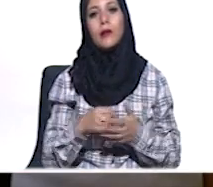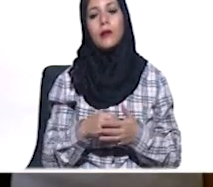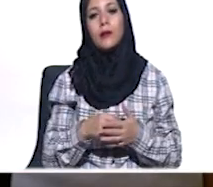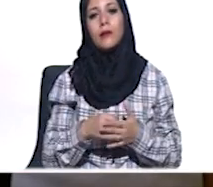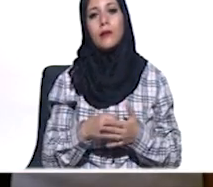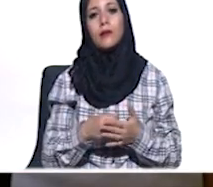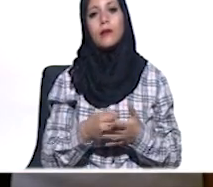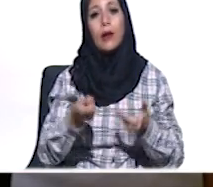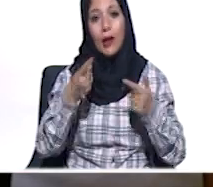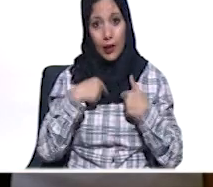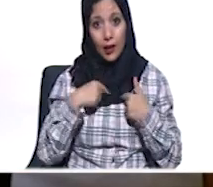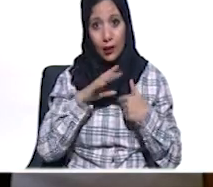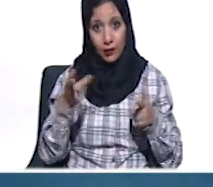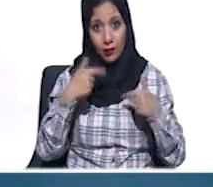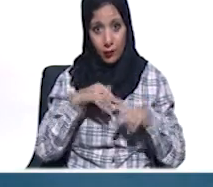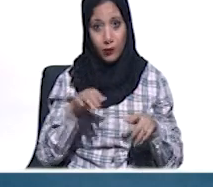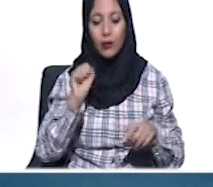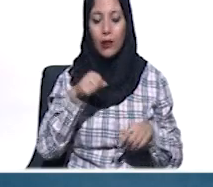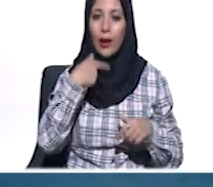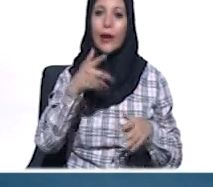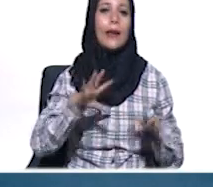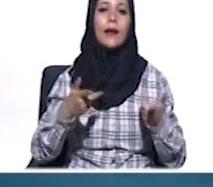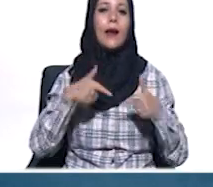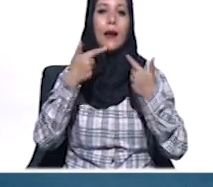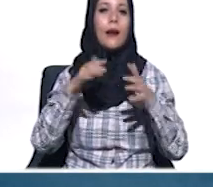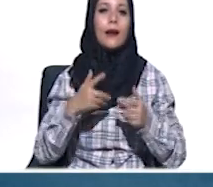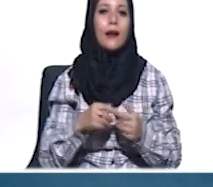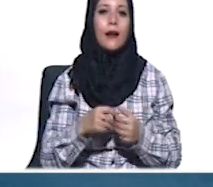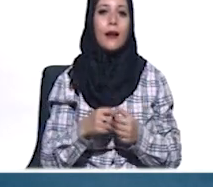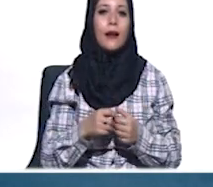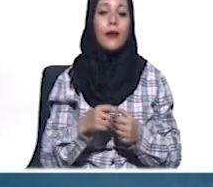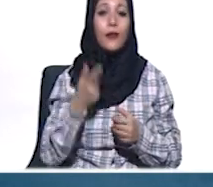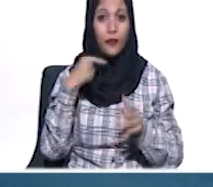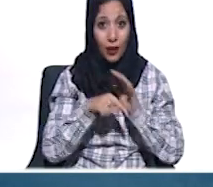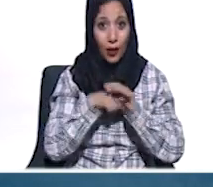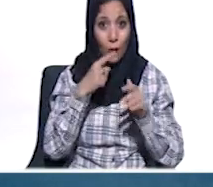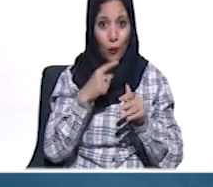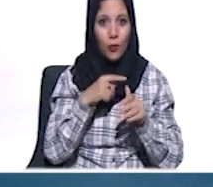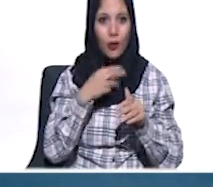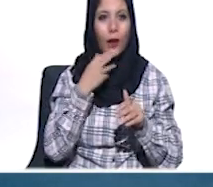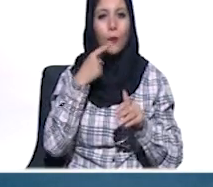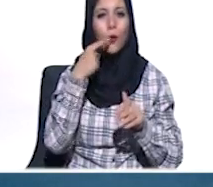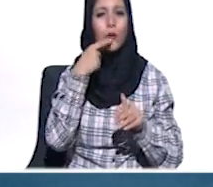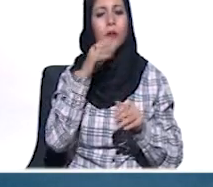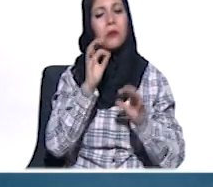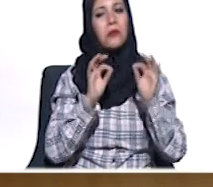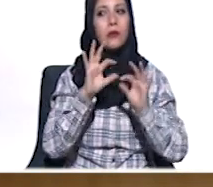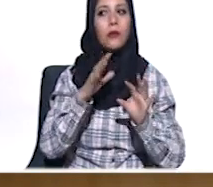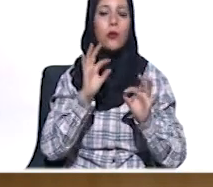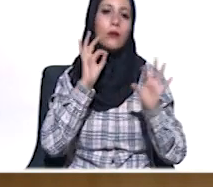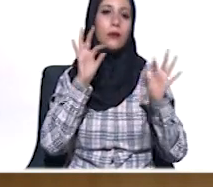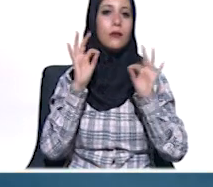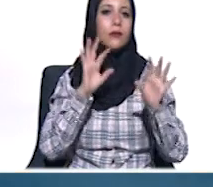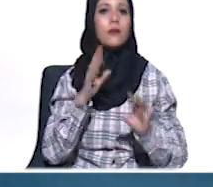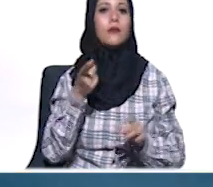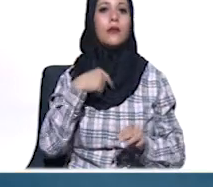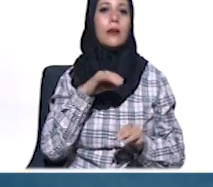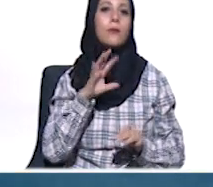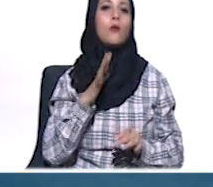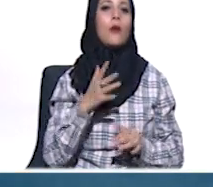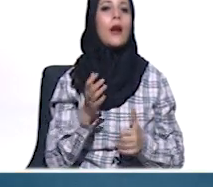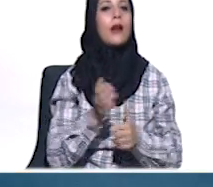يعني قبل ما يتجوز؟ اه طبعا. قالك ايه بقى؟ لا هو في الاول كان بيلمح تلميح يعني. ايه يلمح ازاي يعني؟ يعني